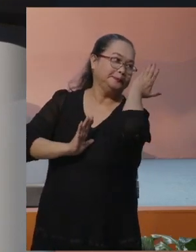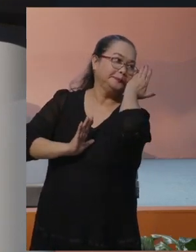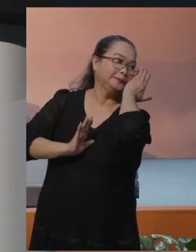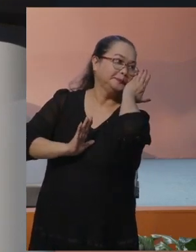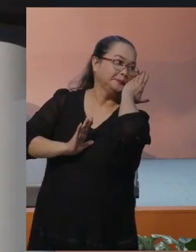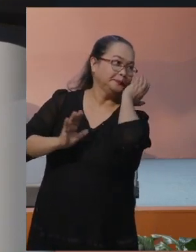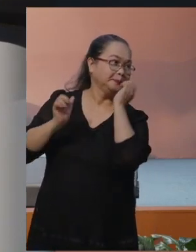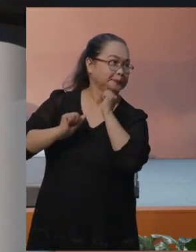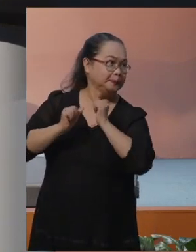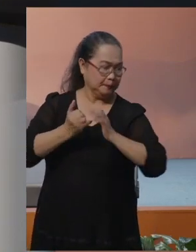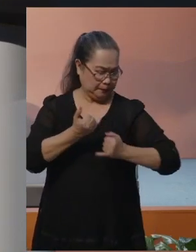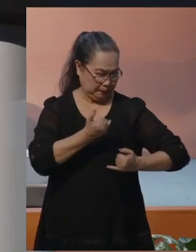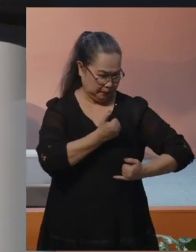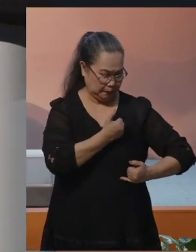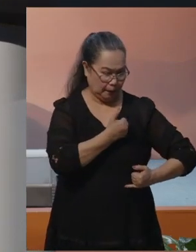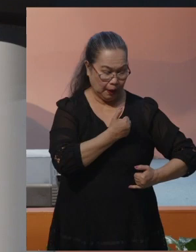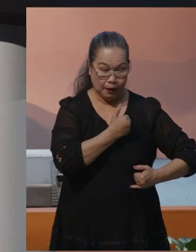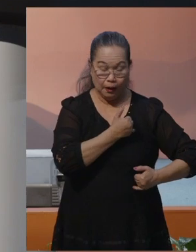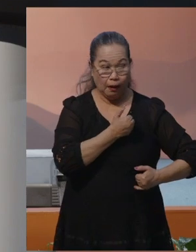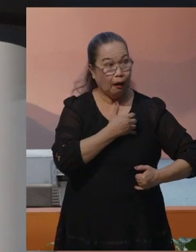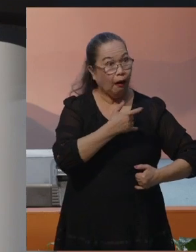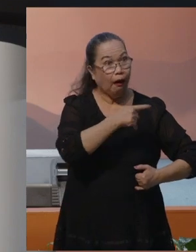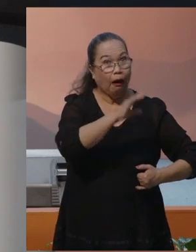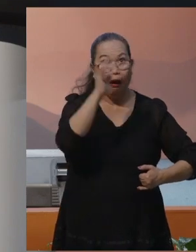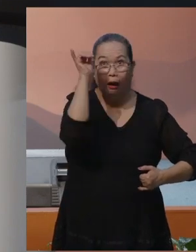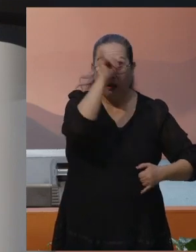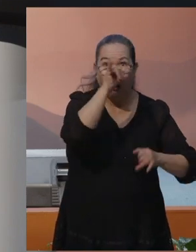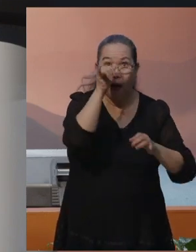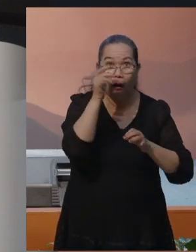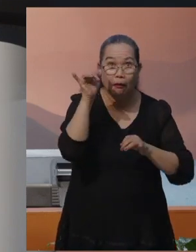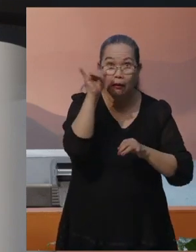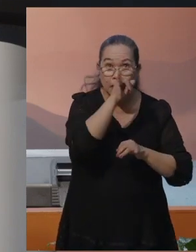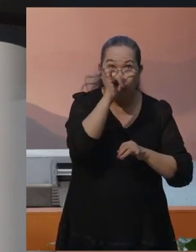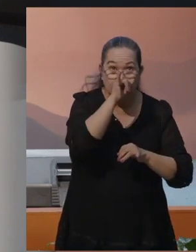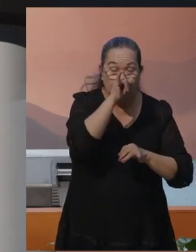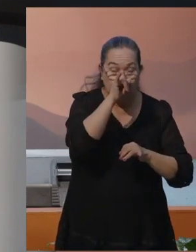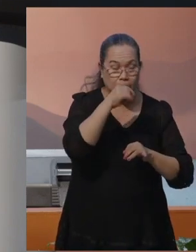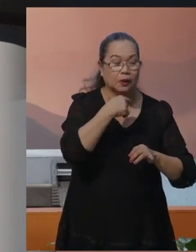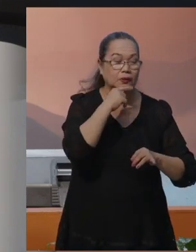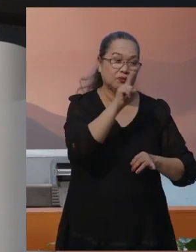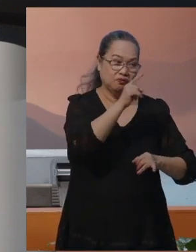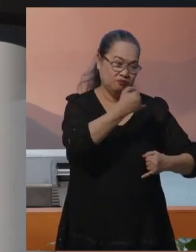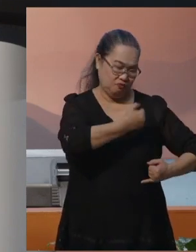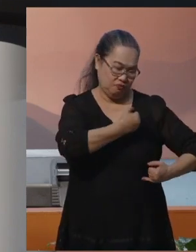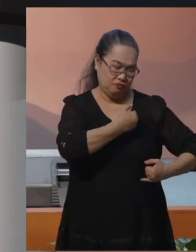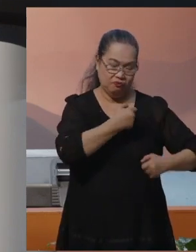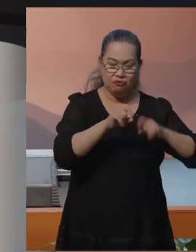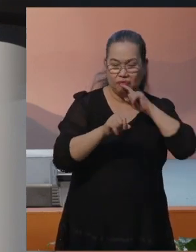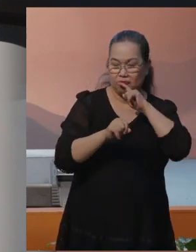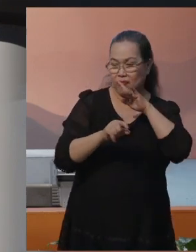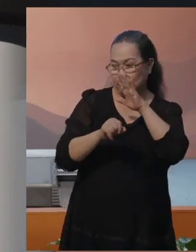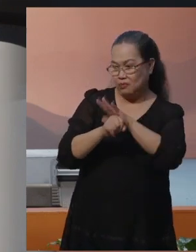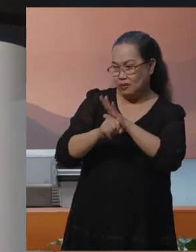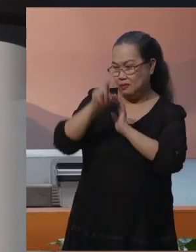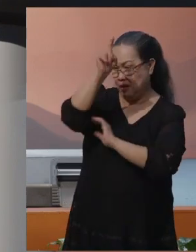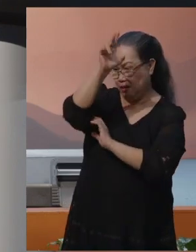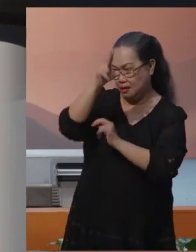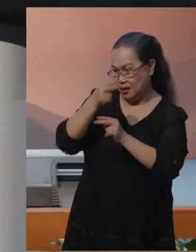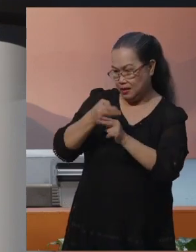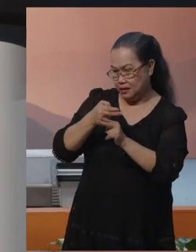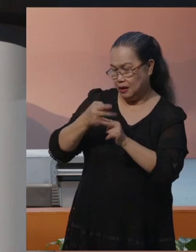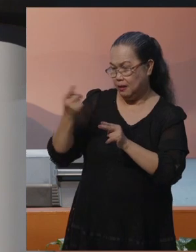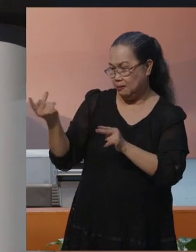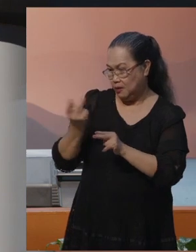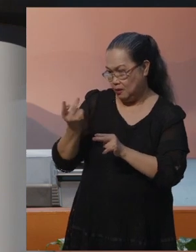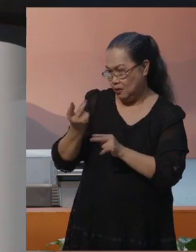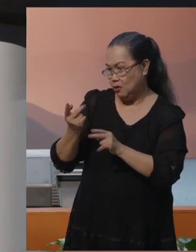At dahil doon, nalinlang nila si Joshua at nagbigay ng pangako si Joshua sa pangalan ng Panginoon na sila